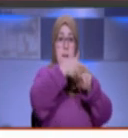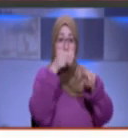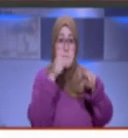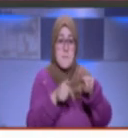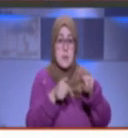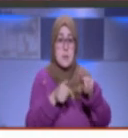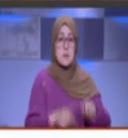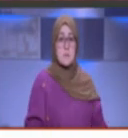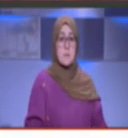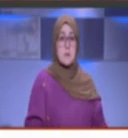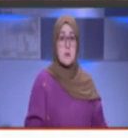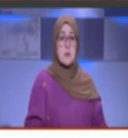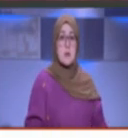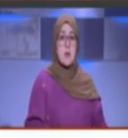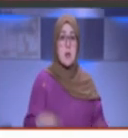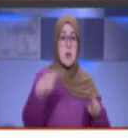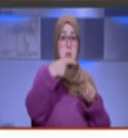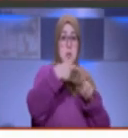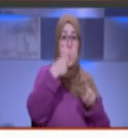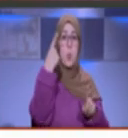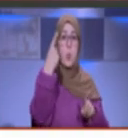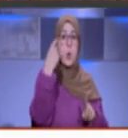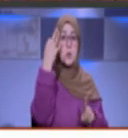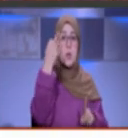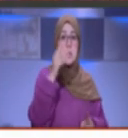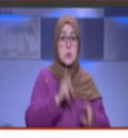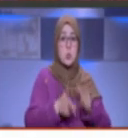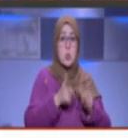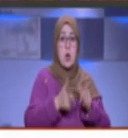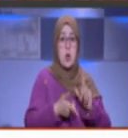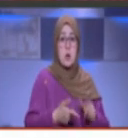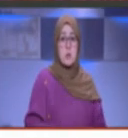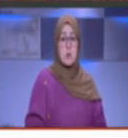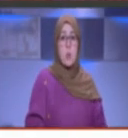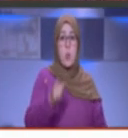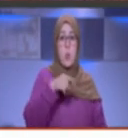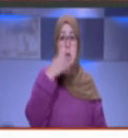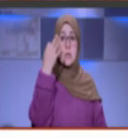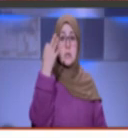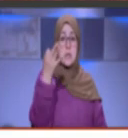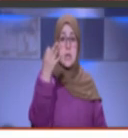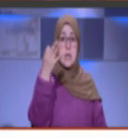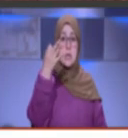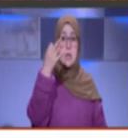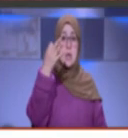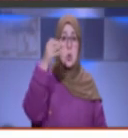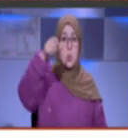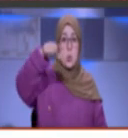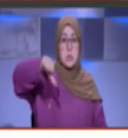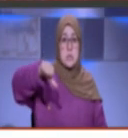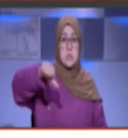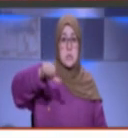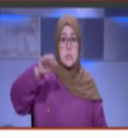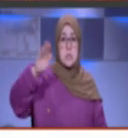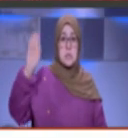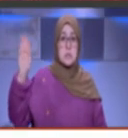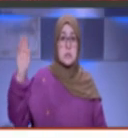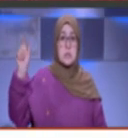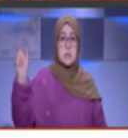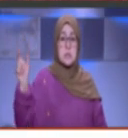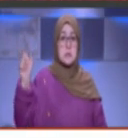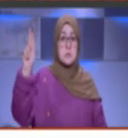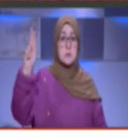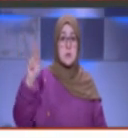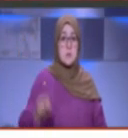6% وليصل إلى 31 دولارا و 93 سنتا للبرميل. كما ارتفع